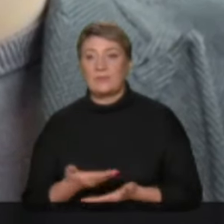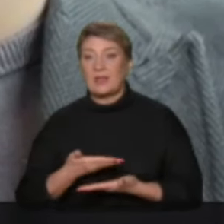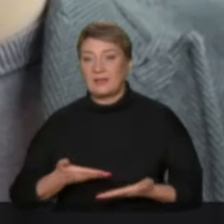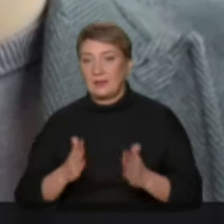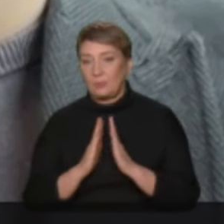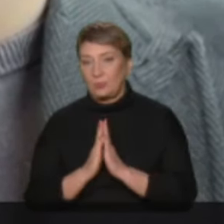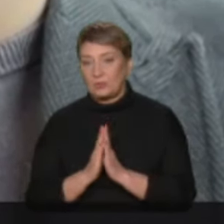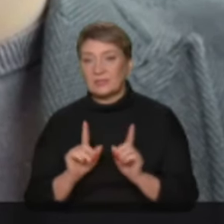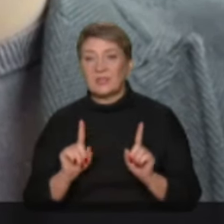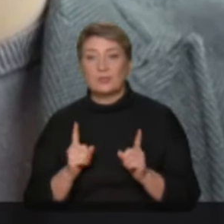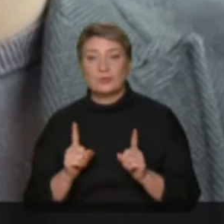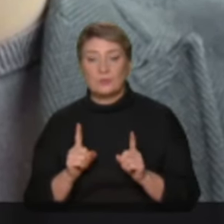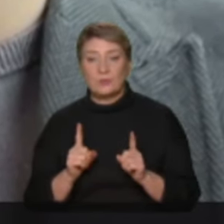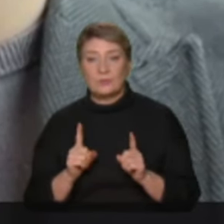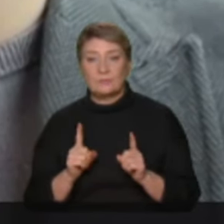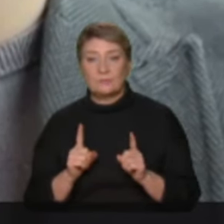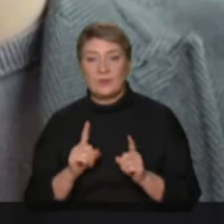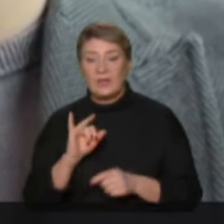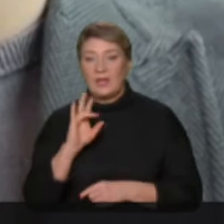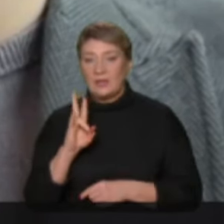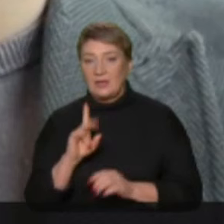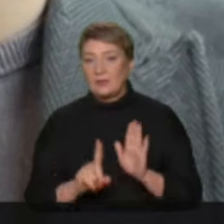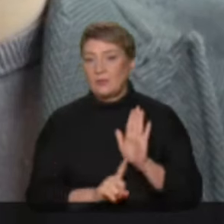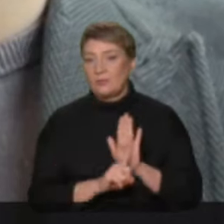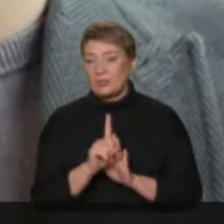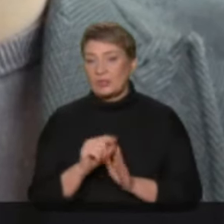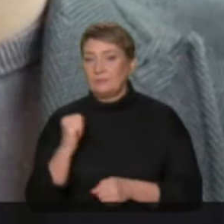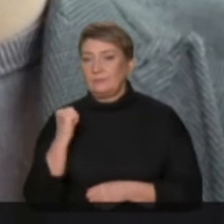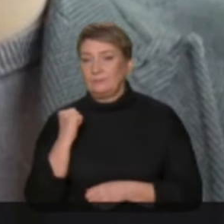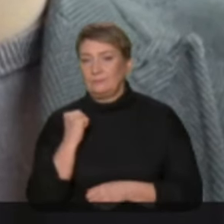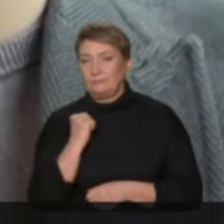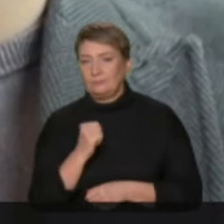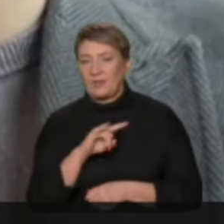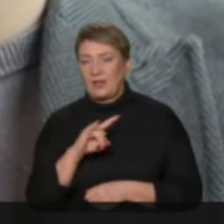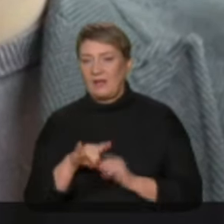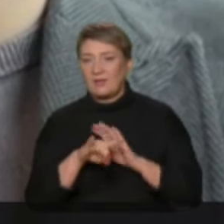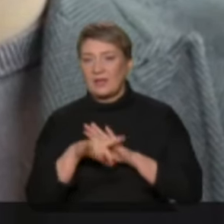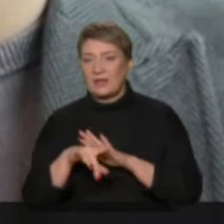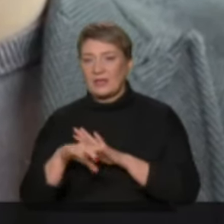ласка, от чому раптом вчора вже Іран почав наносити ці авіаракетні удари?